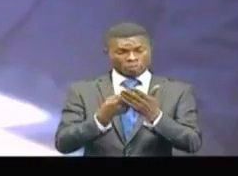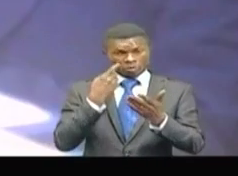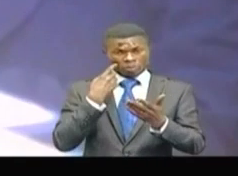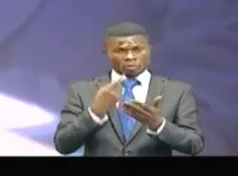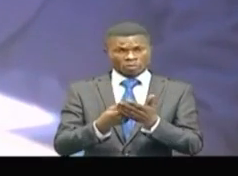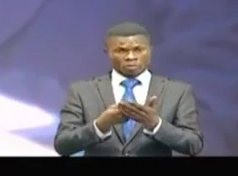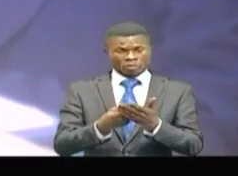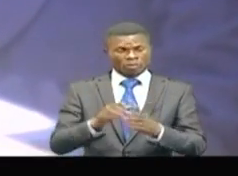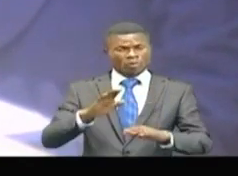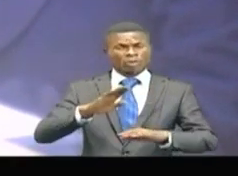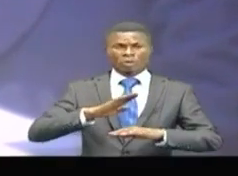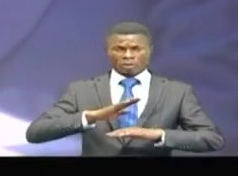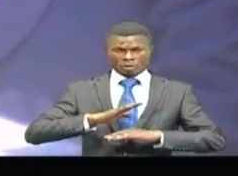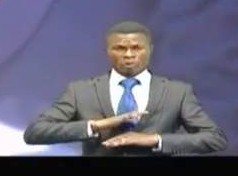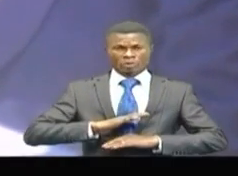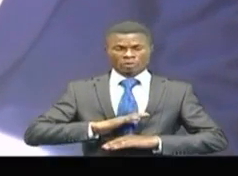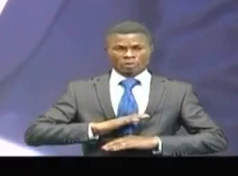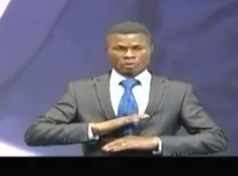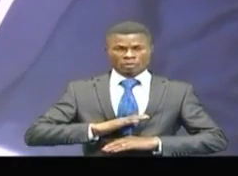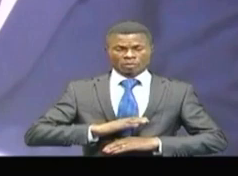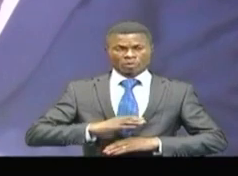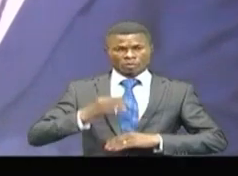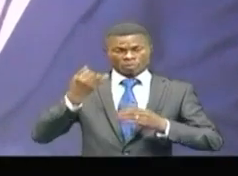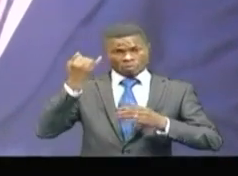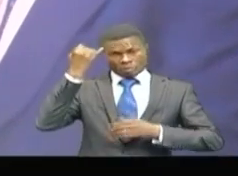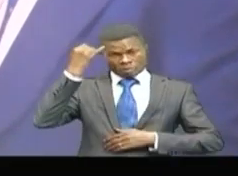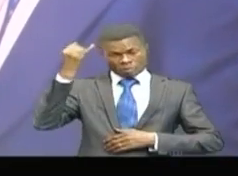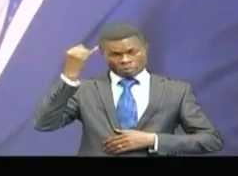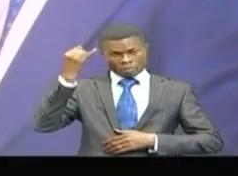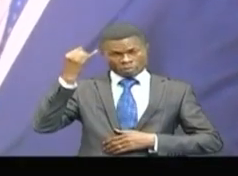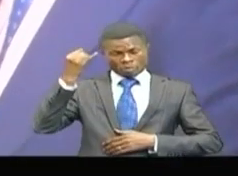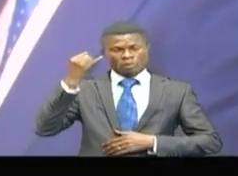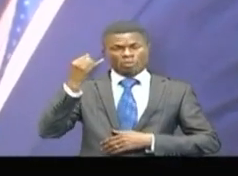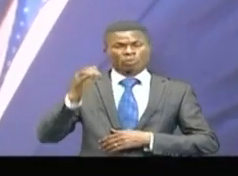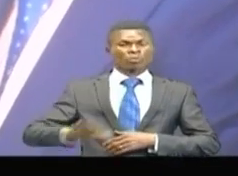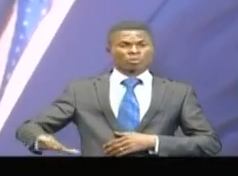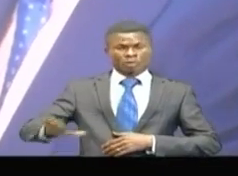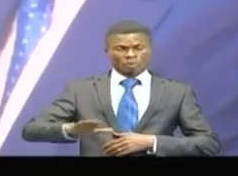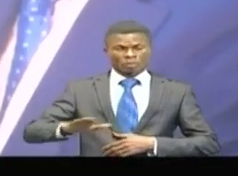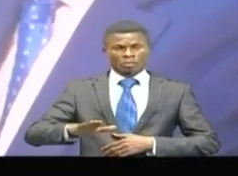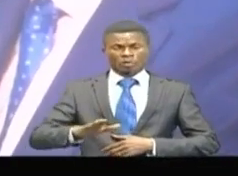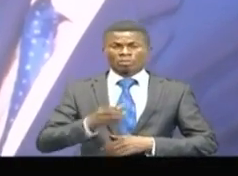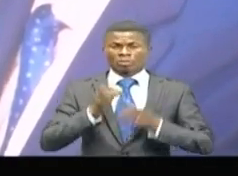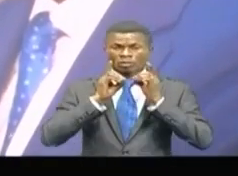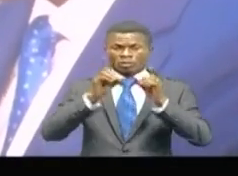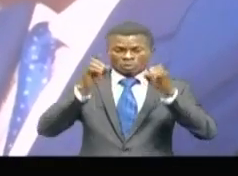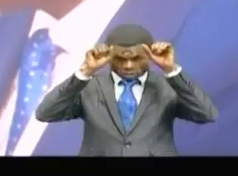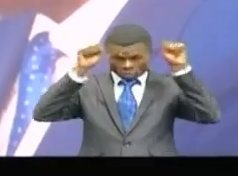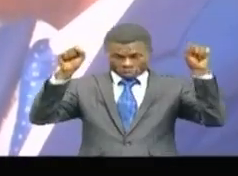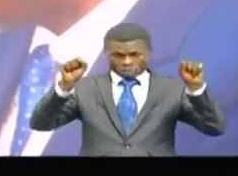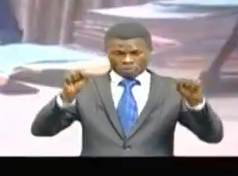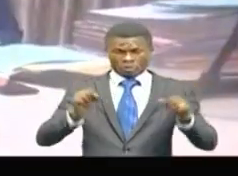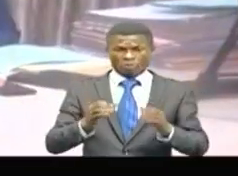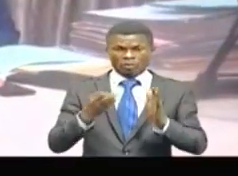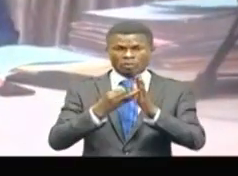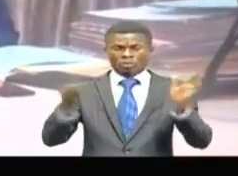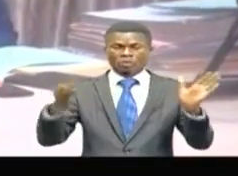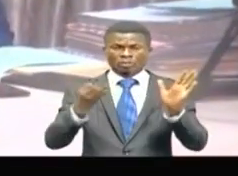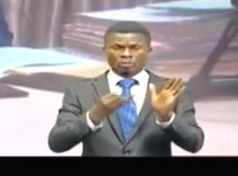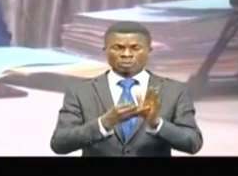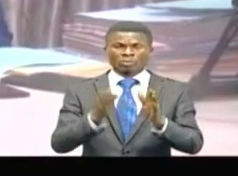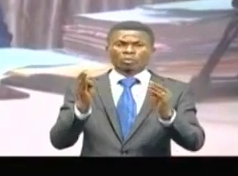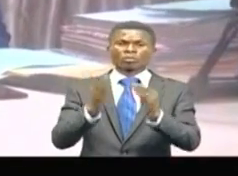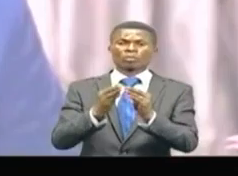la satisfaction de l'opinion nationale sur l'intervention du président de la République, chef de l'État, à la 77e